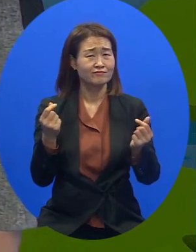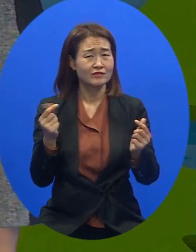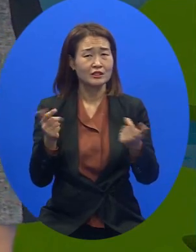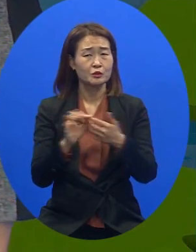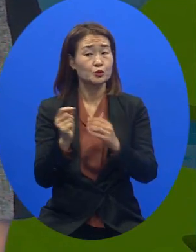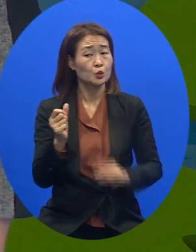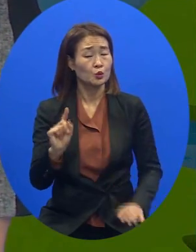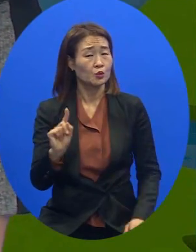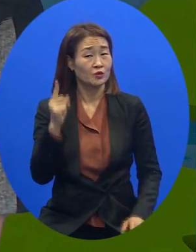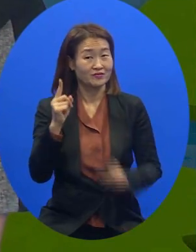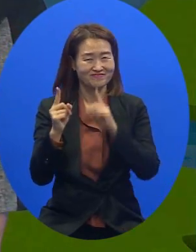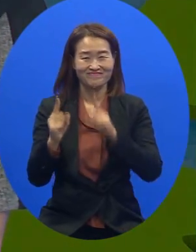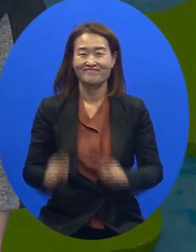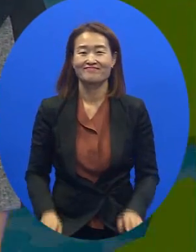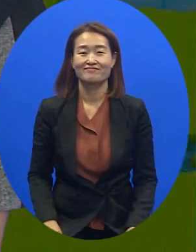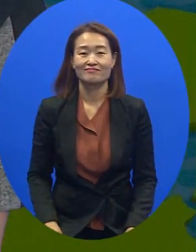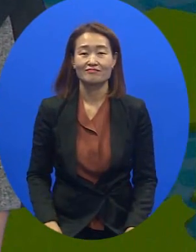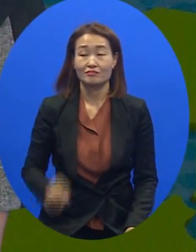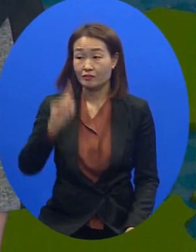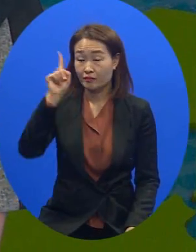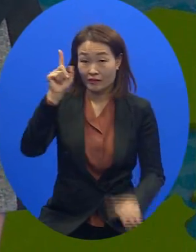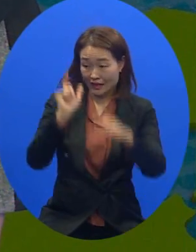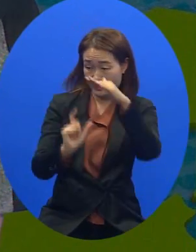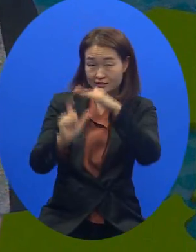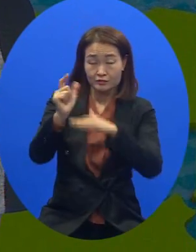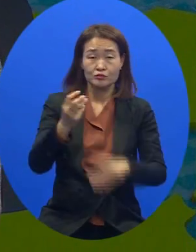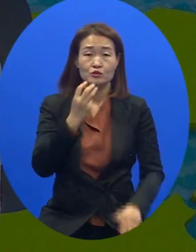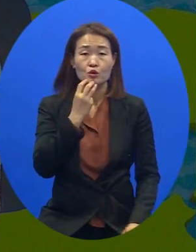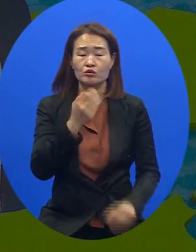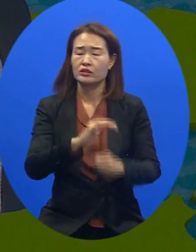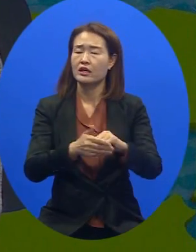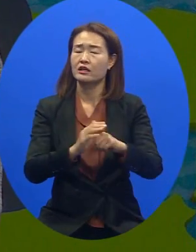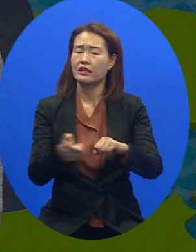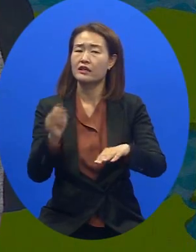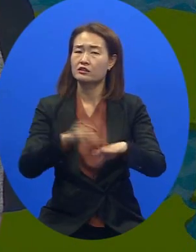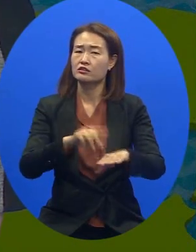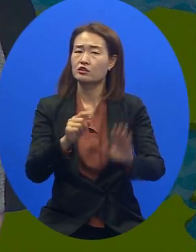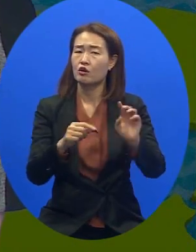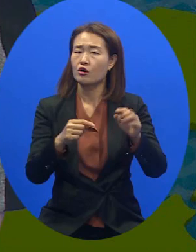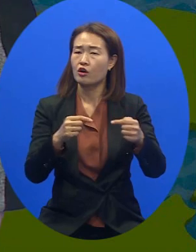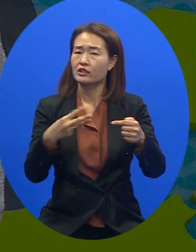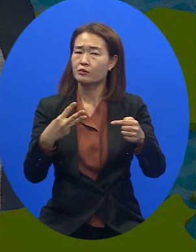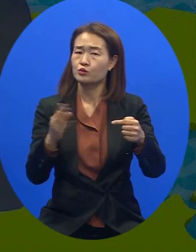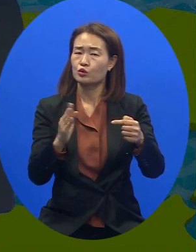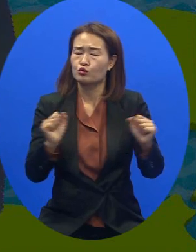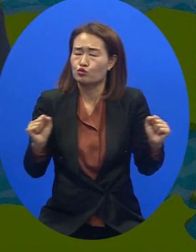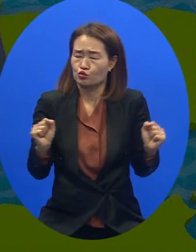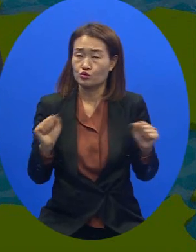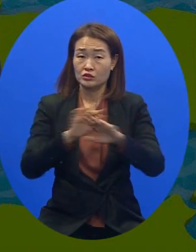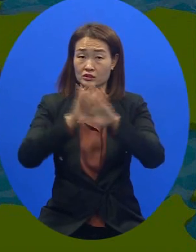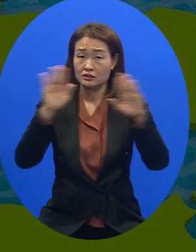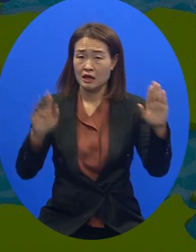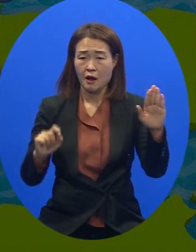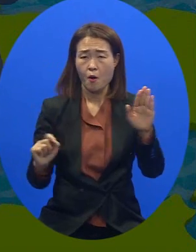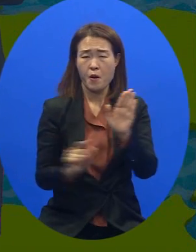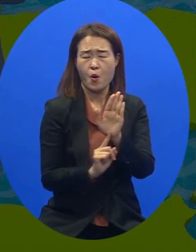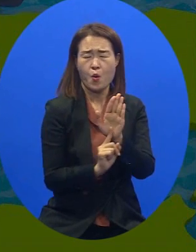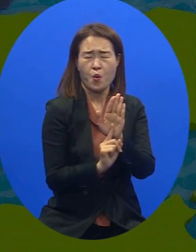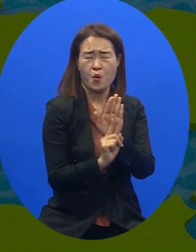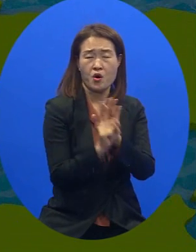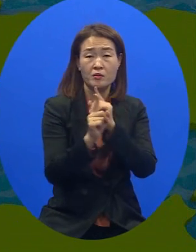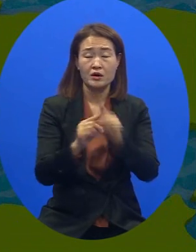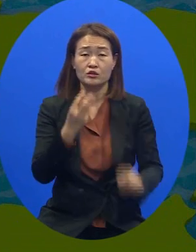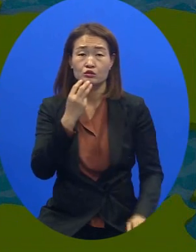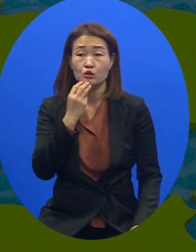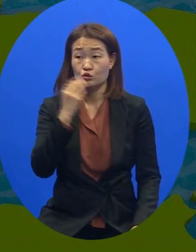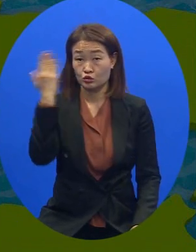조금 높겠습니다. 내일 아침 기온 서울과 대전 영하 3도로 춥겠고 낮에는 기온이 빠르게 오르면서